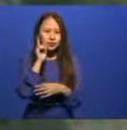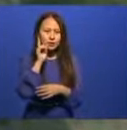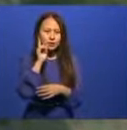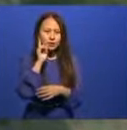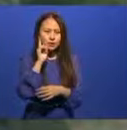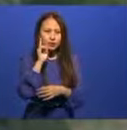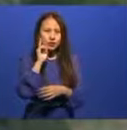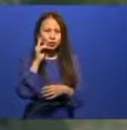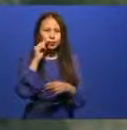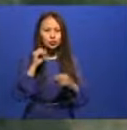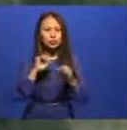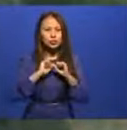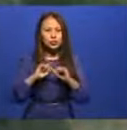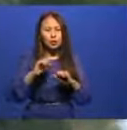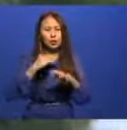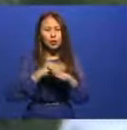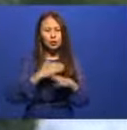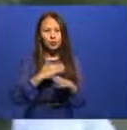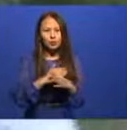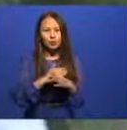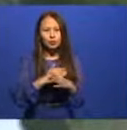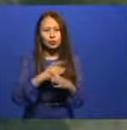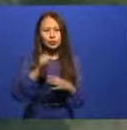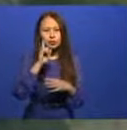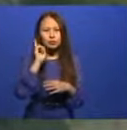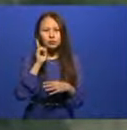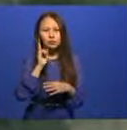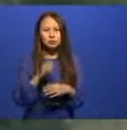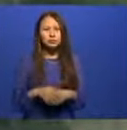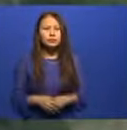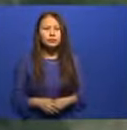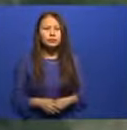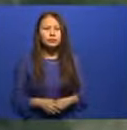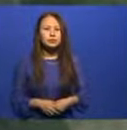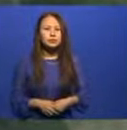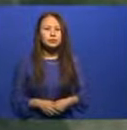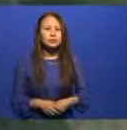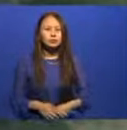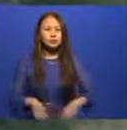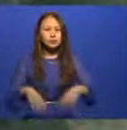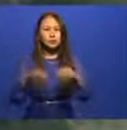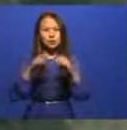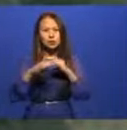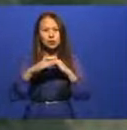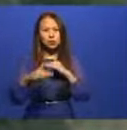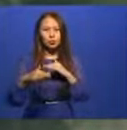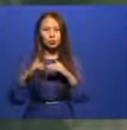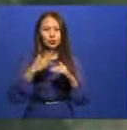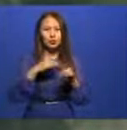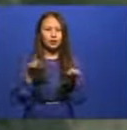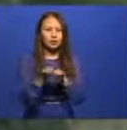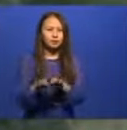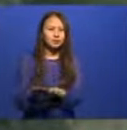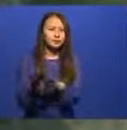жастарымыздың, ерікті жастарымыздың саны артуда, себебі жастарымыз бұл жаңағы елге түскен жаңағы ауыр жағдайды